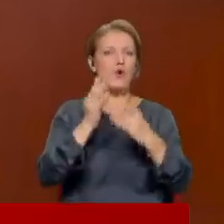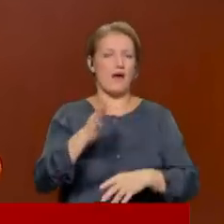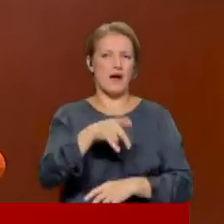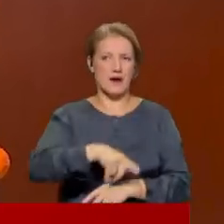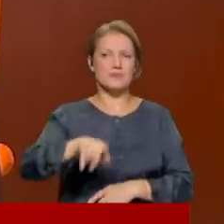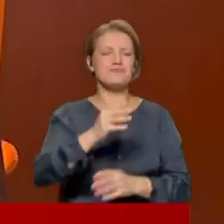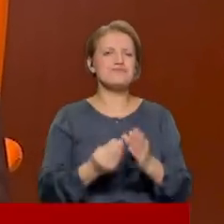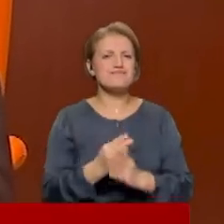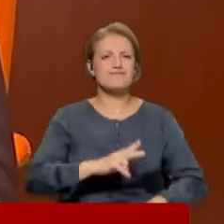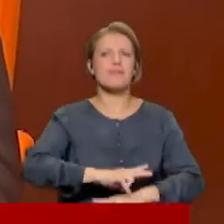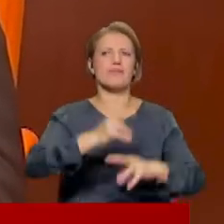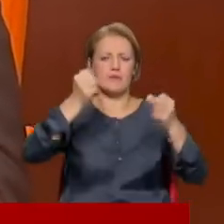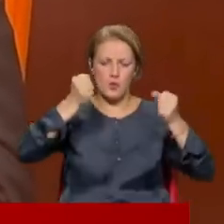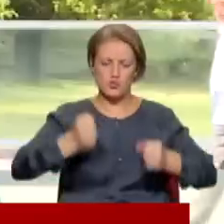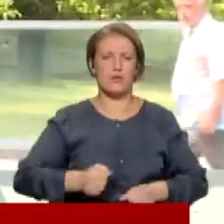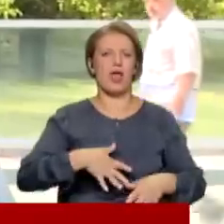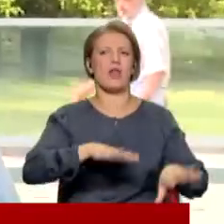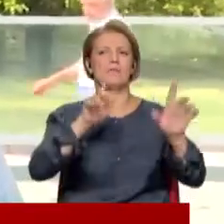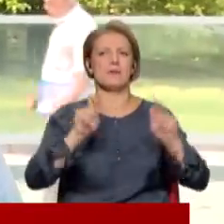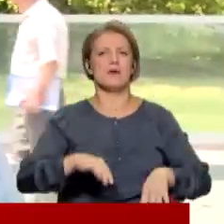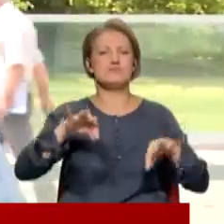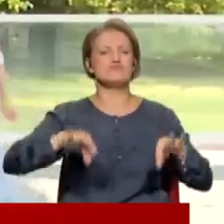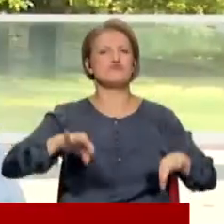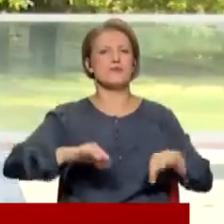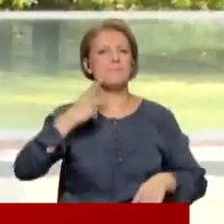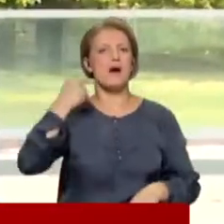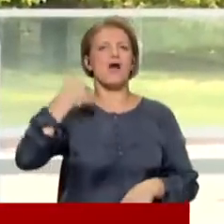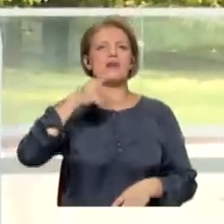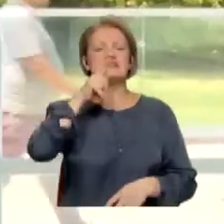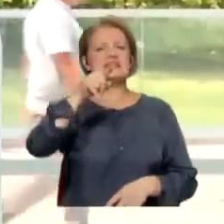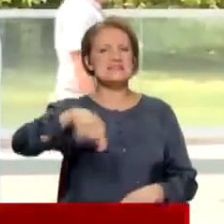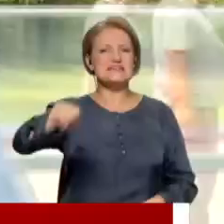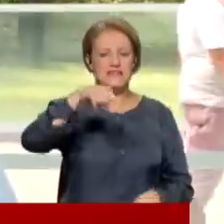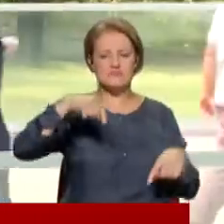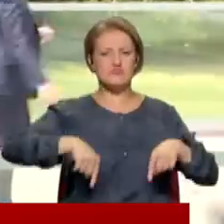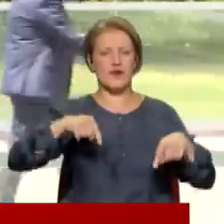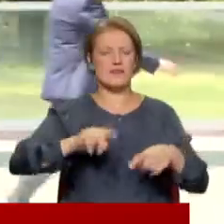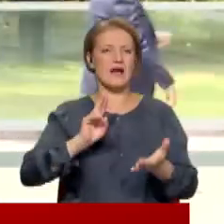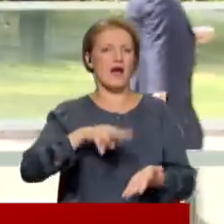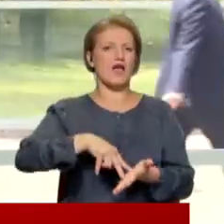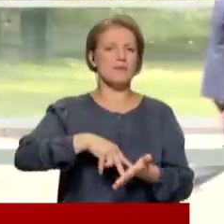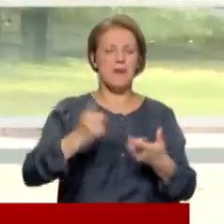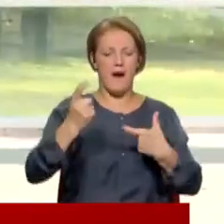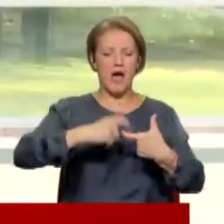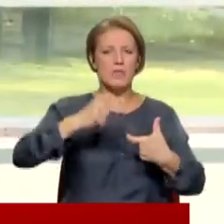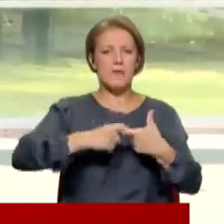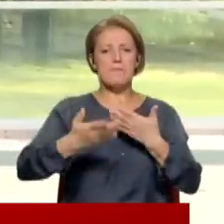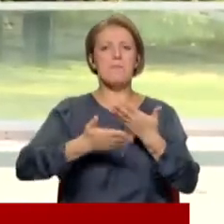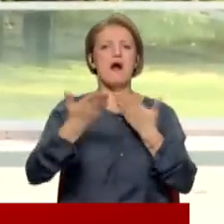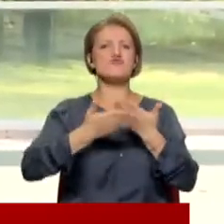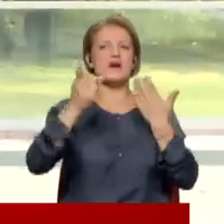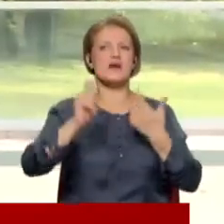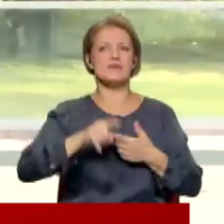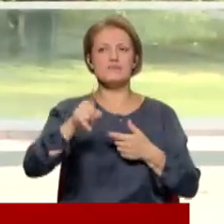Kurulu'nda sabaha kadar oturma eylemi yaptı. Burada bakanlığa sesleniyorum. Sizin burada kalkıp atamasını Maraş'a